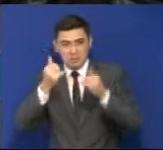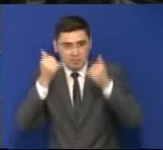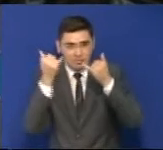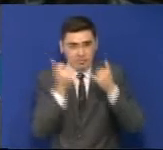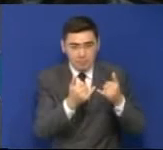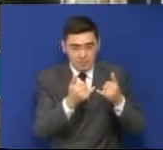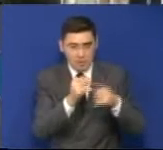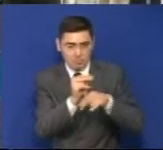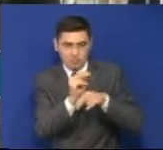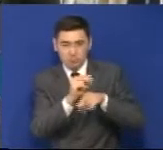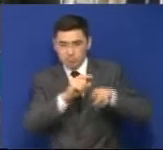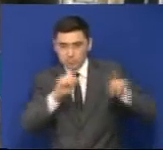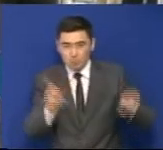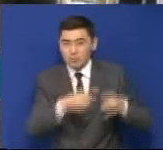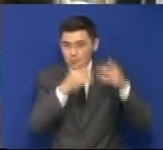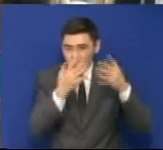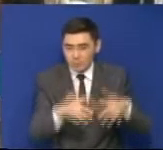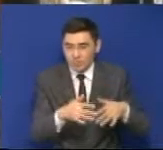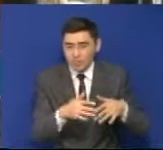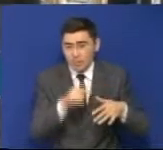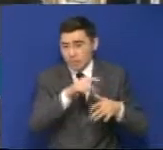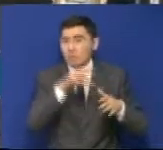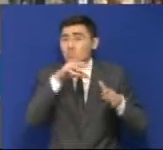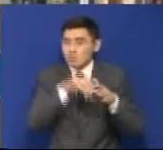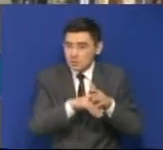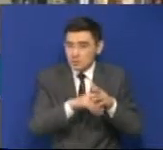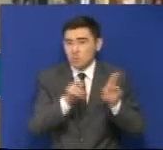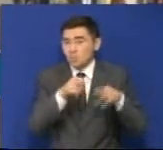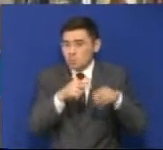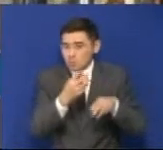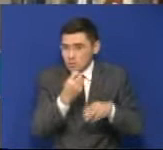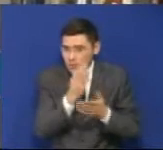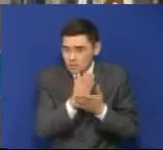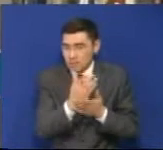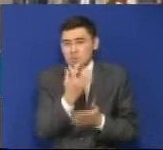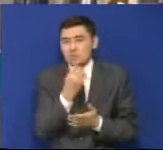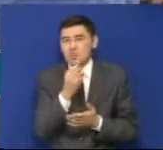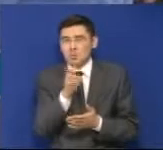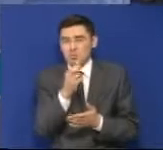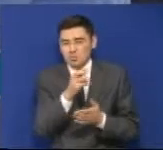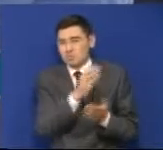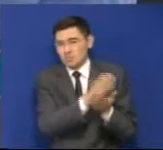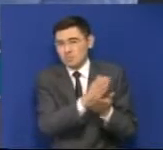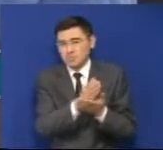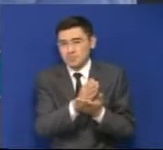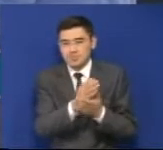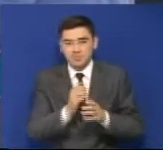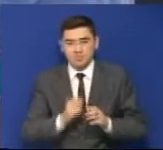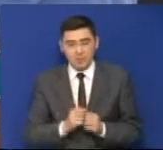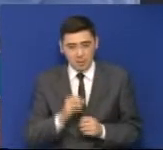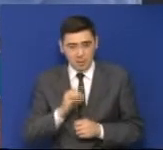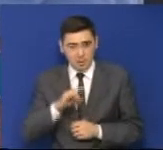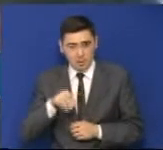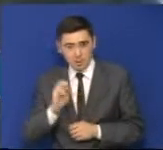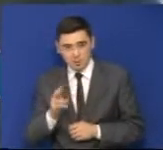бөлініп қалпына келтірілді. Ғимаратта тек әкім аппараты ғана емес, клуб кітапхана орналасқан. Күрделі жөндеуді өткен нысанды қала әкімі Ермак